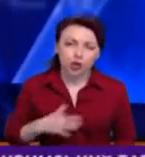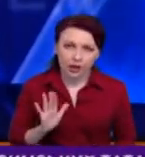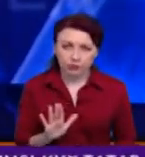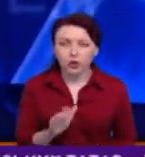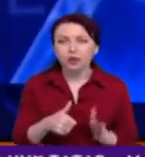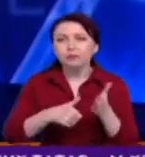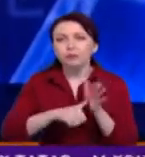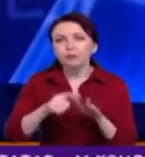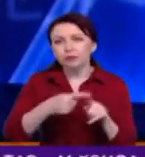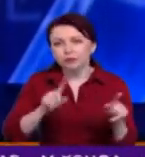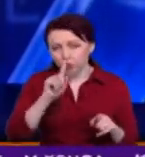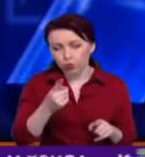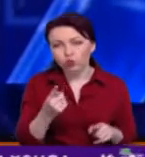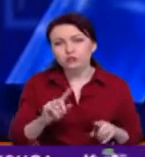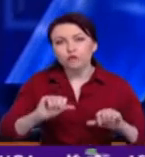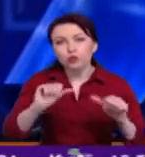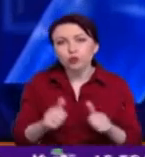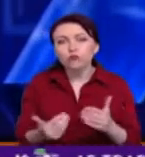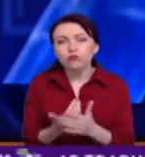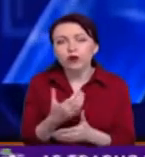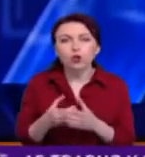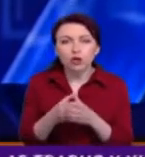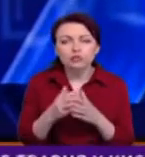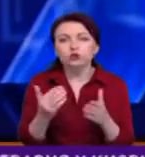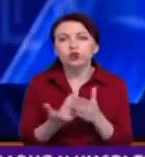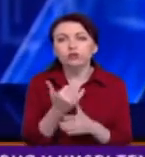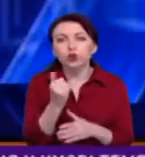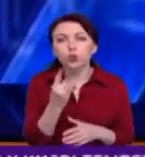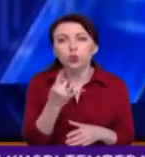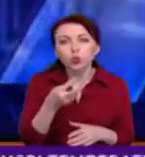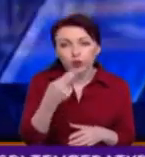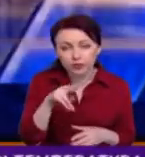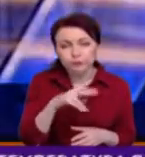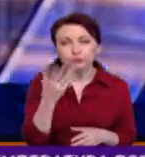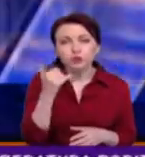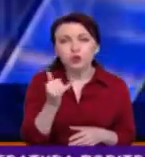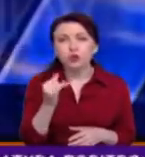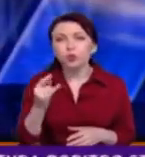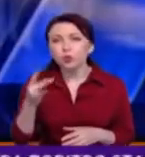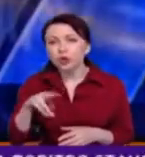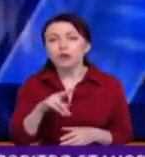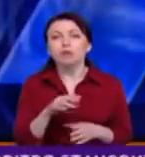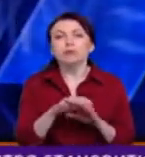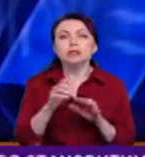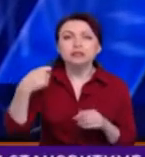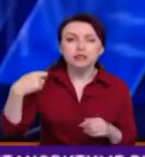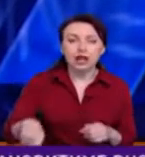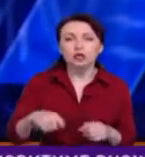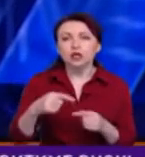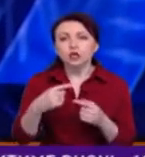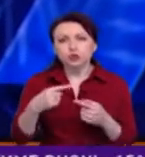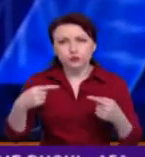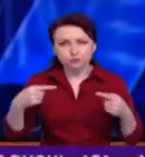півроку, коли ми сформуємо вже нову коаліцію, новий уряд, коли президент чітко сформулюють свою